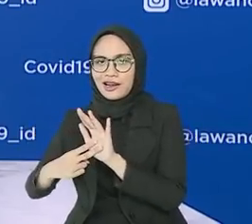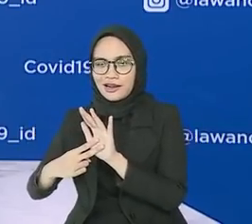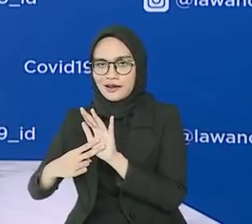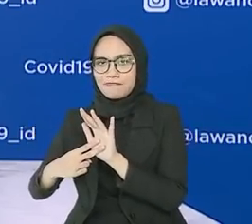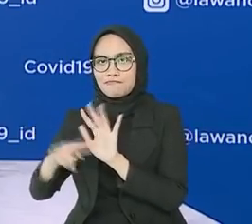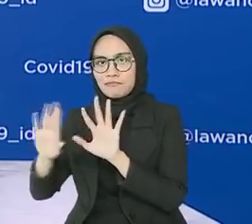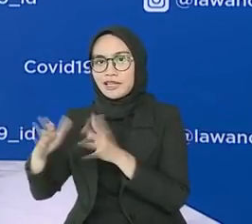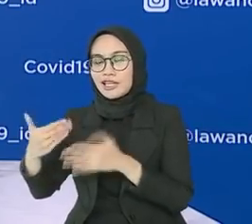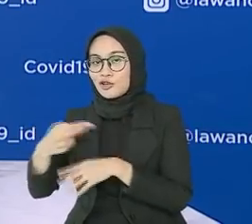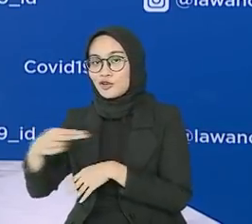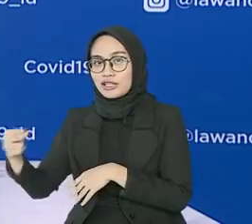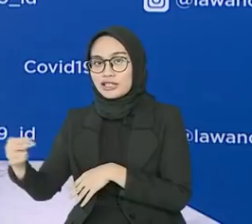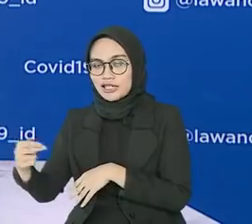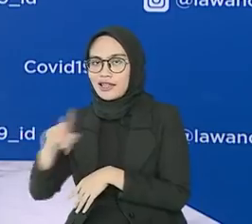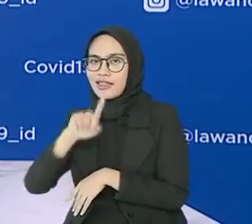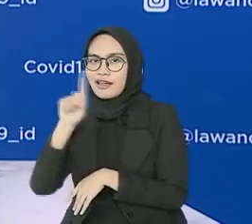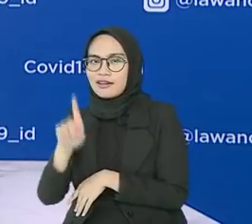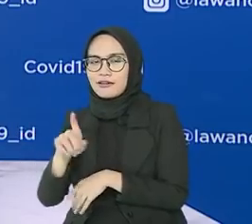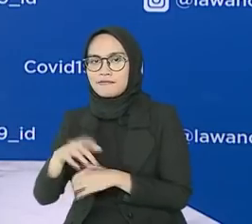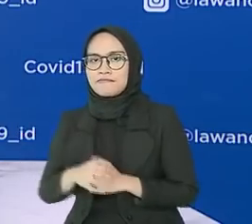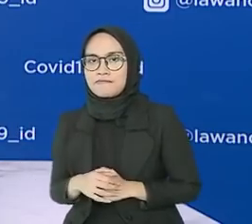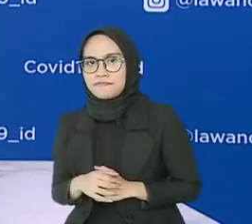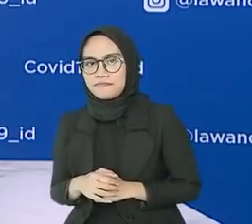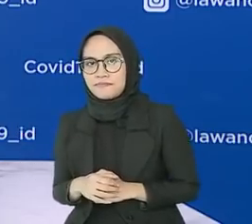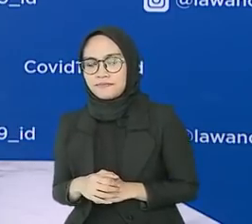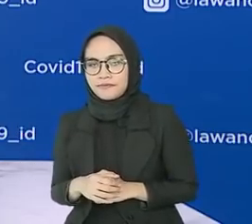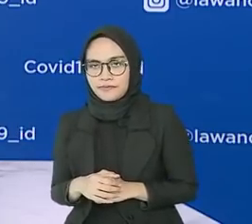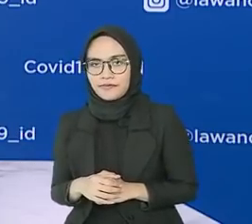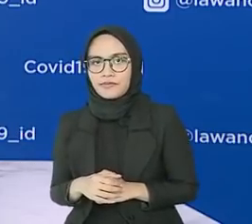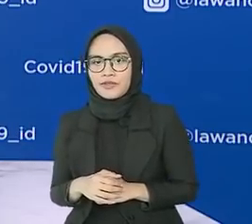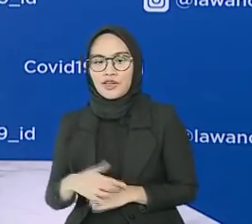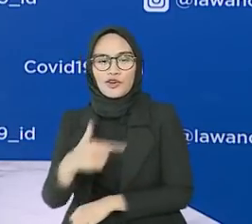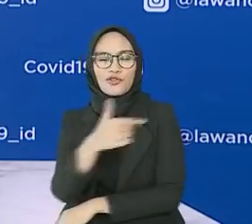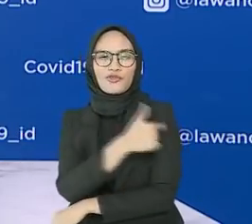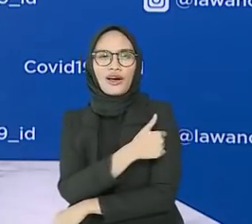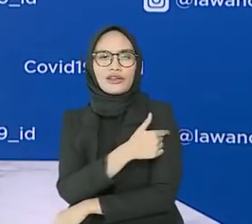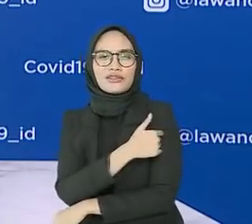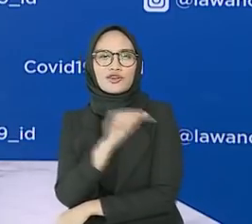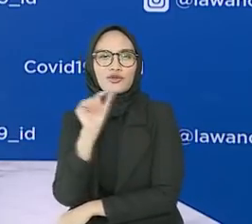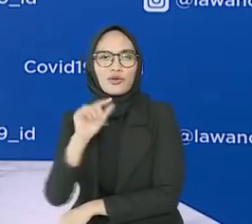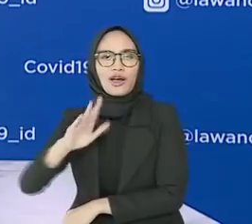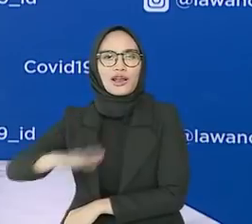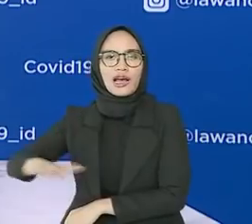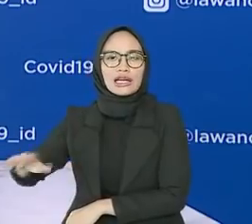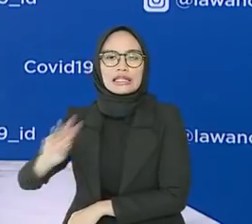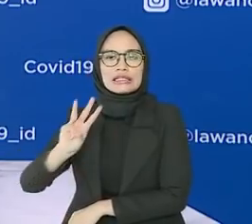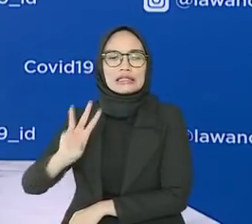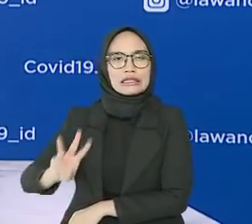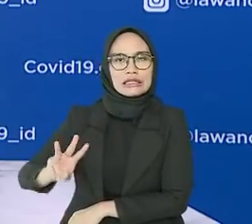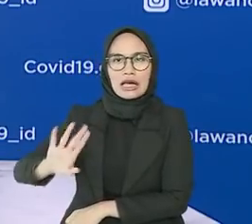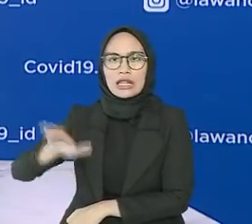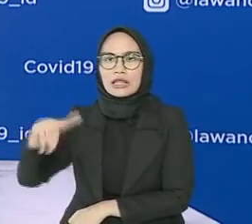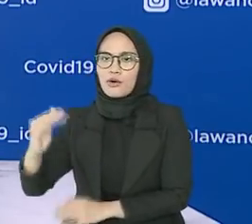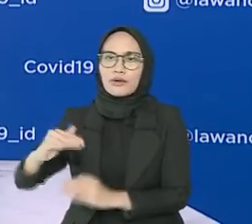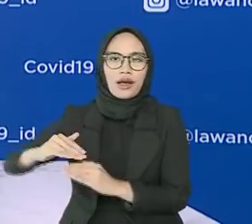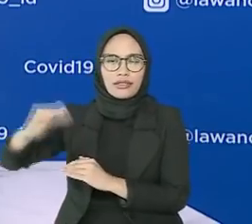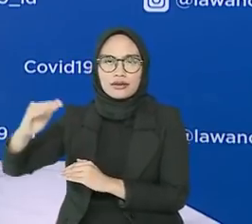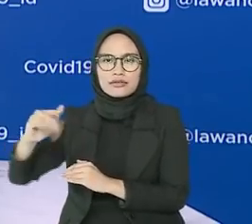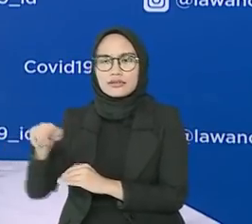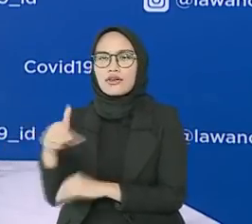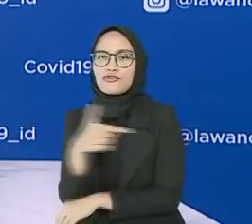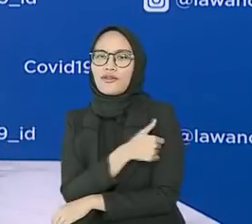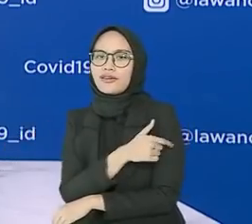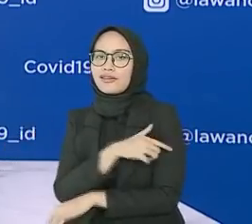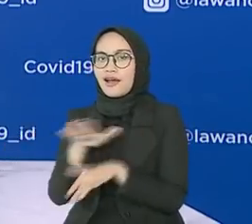Indonesia. Vaksin apa yang akan menjadi kandidat untuk usia 3 tahun ke atas dan bagaimana pantauan KIPI dari uji klinis